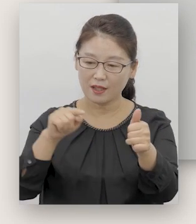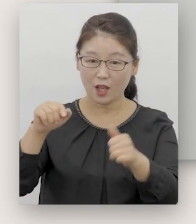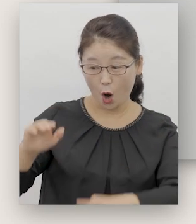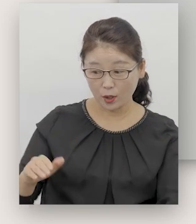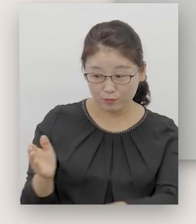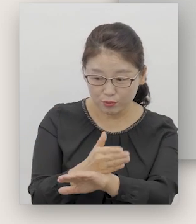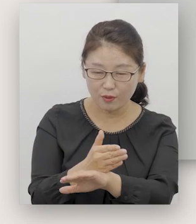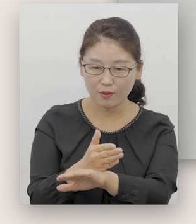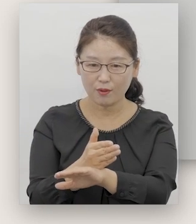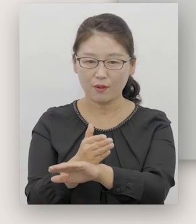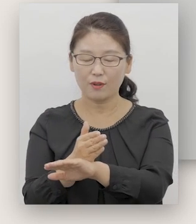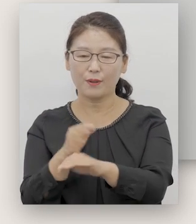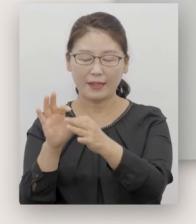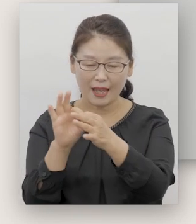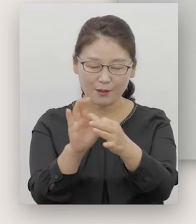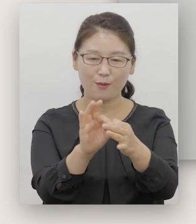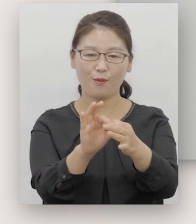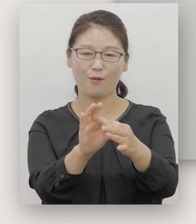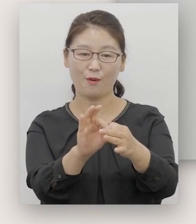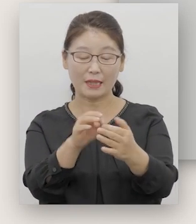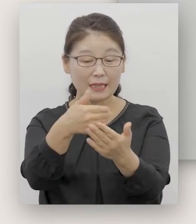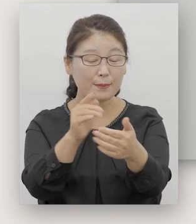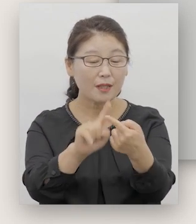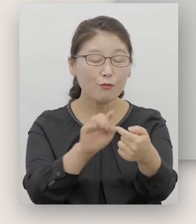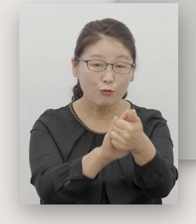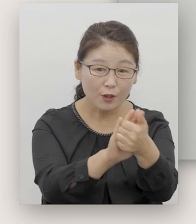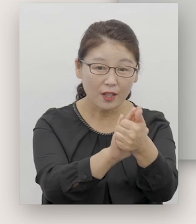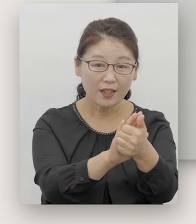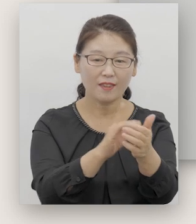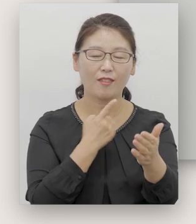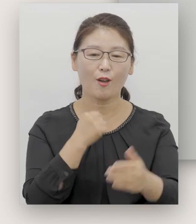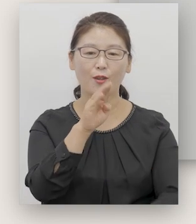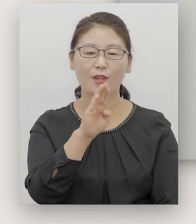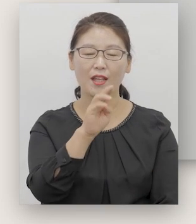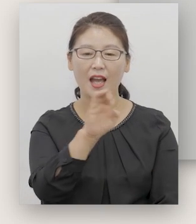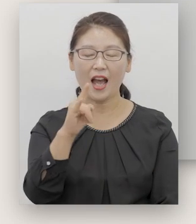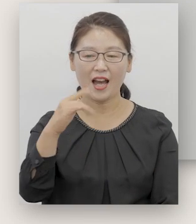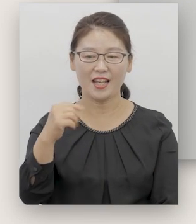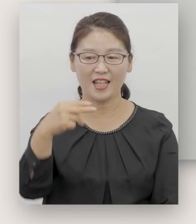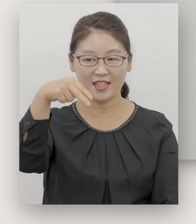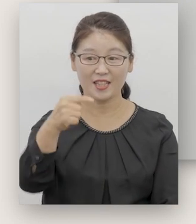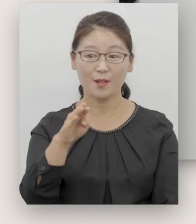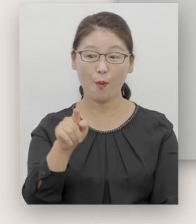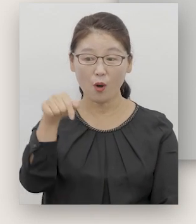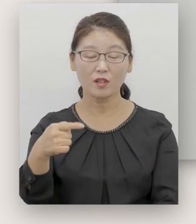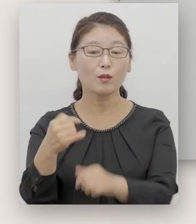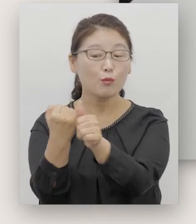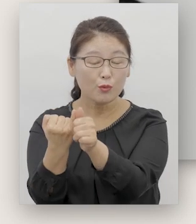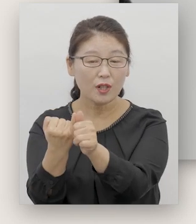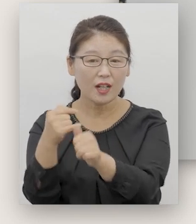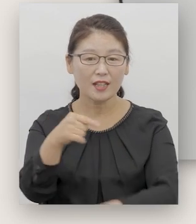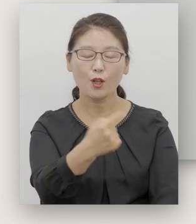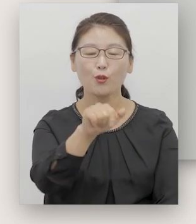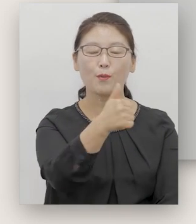후원을 하고 또그 듀샹의 작업을 소장하고 있었던 아렌스버그라는 부부가 1950년대 때